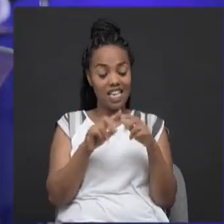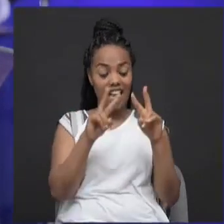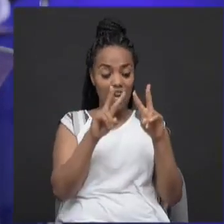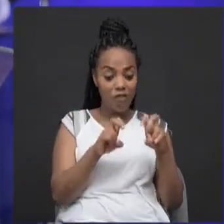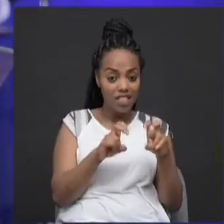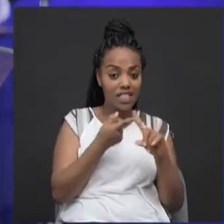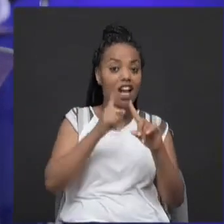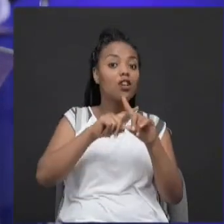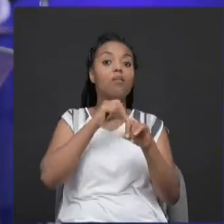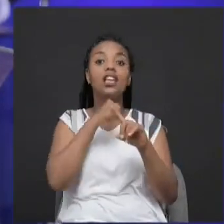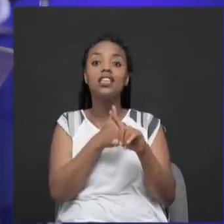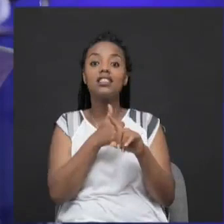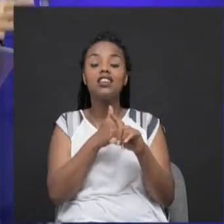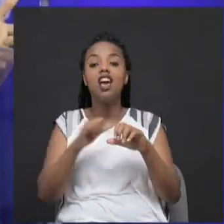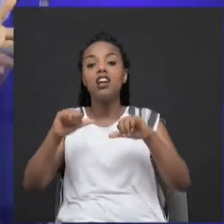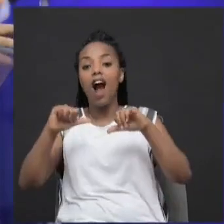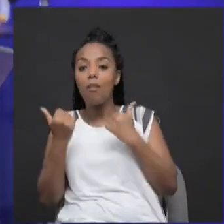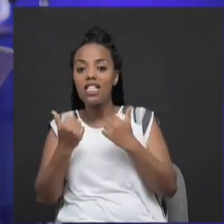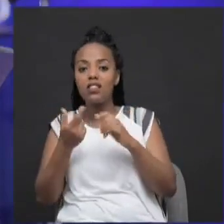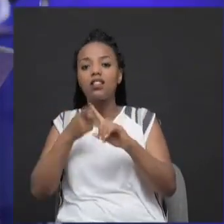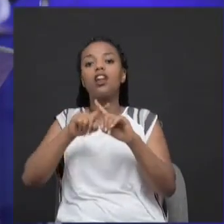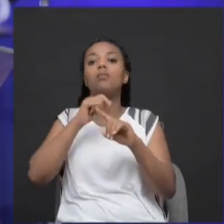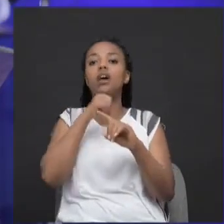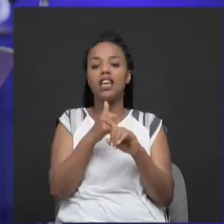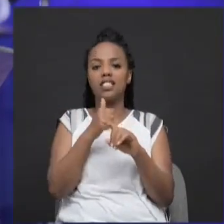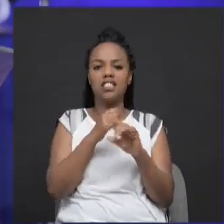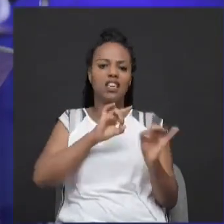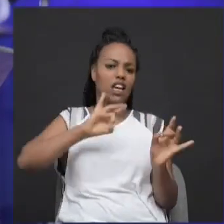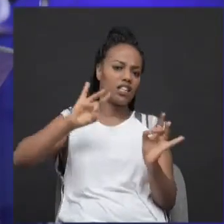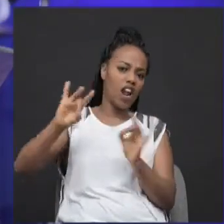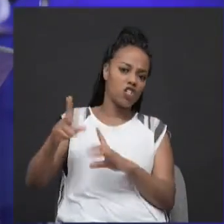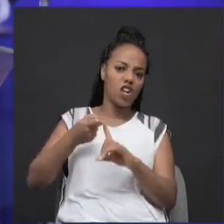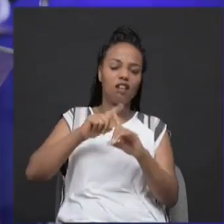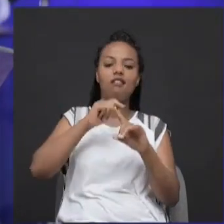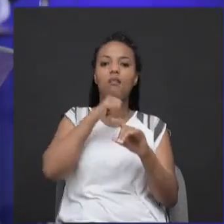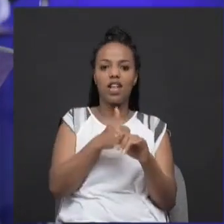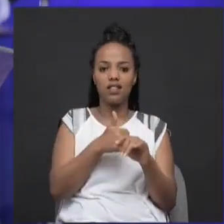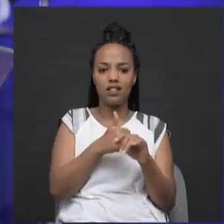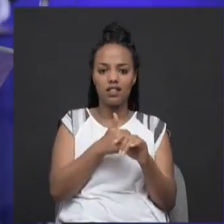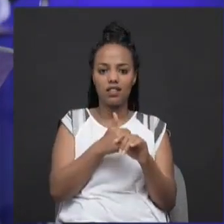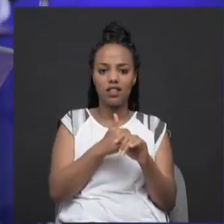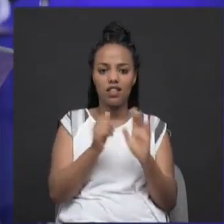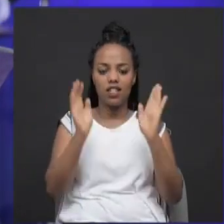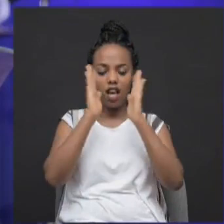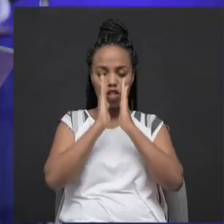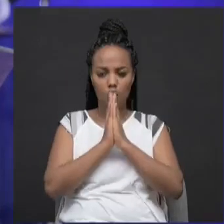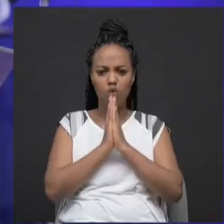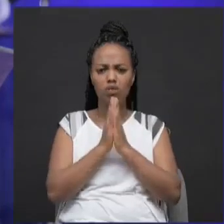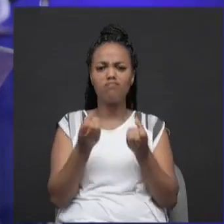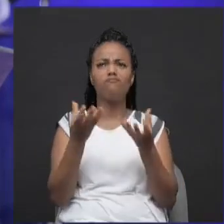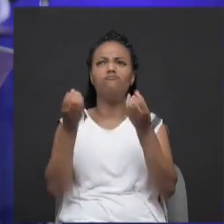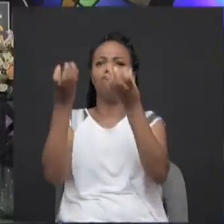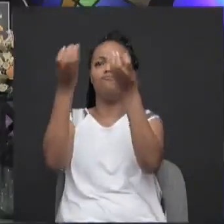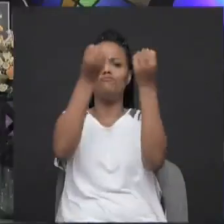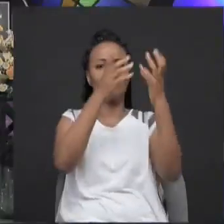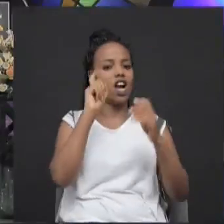ከክፋት ሳንመለስ አመጽ ሳንመለስ ከጥላቻ ሳንመለስ የጸሎት ጋጋታ